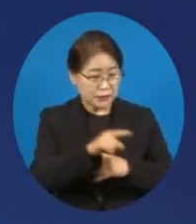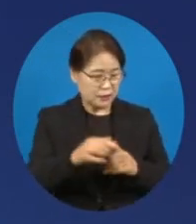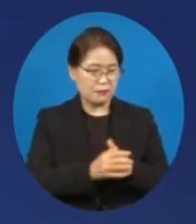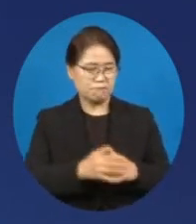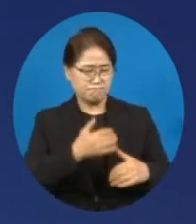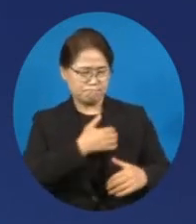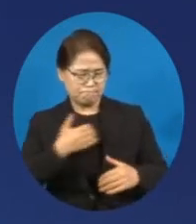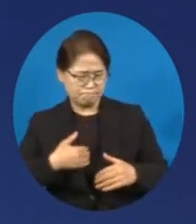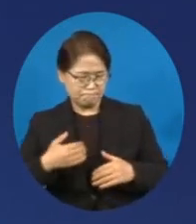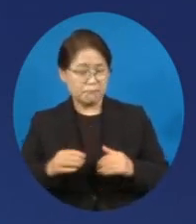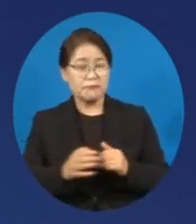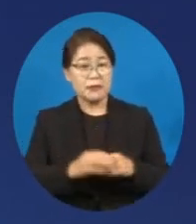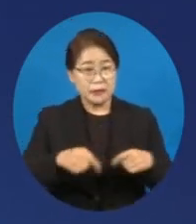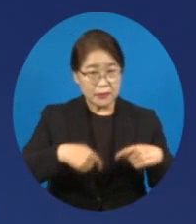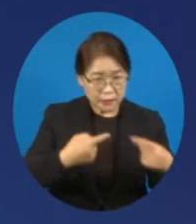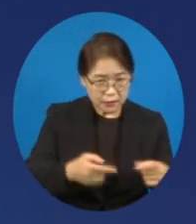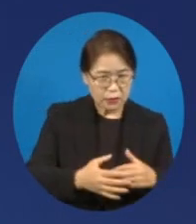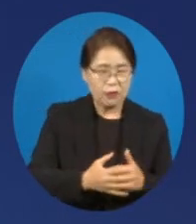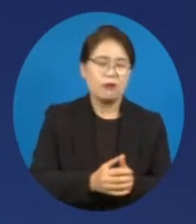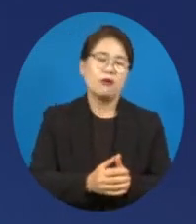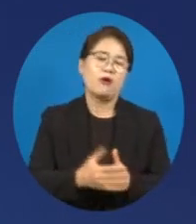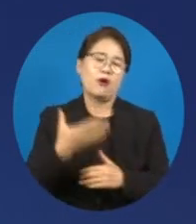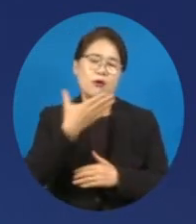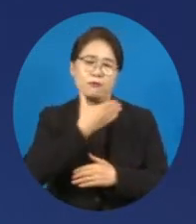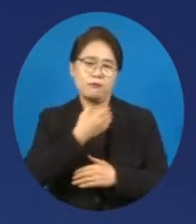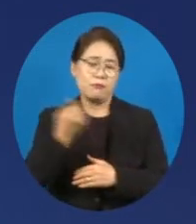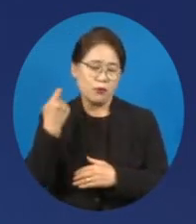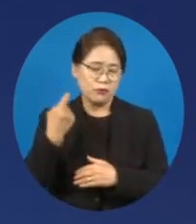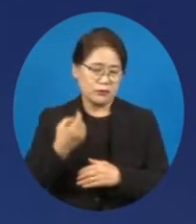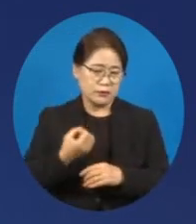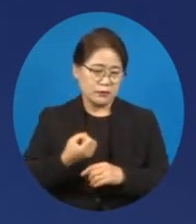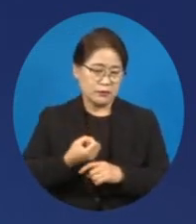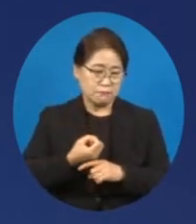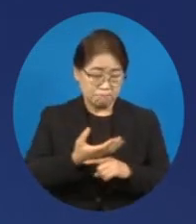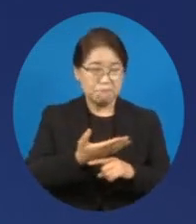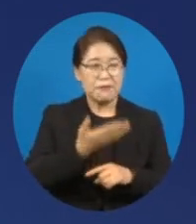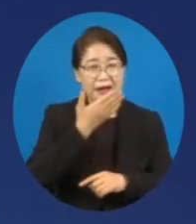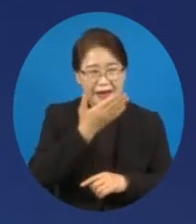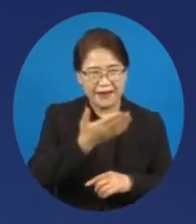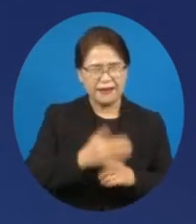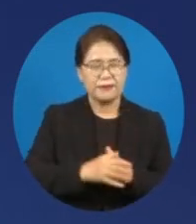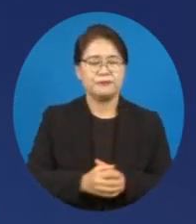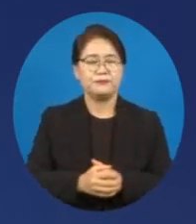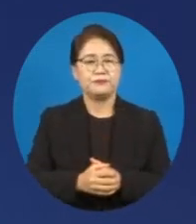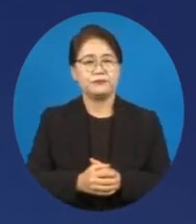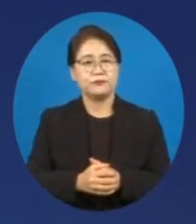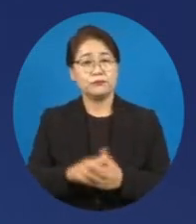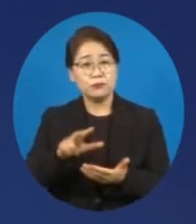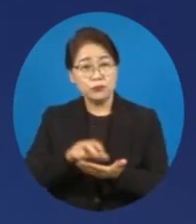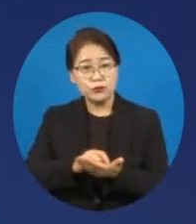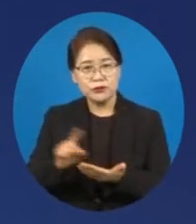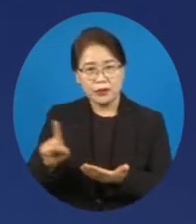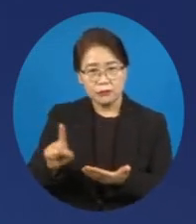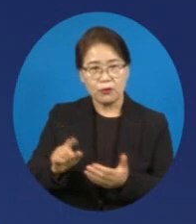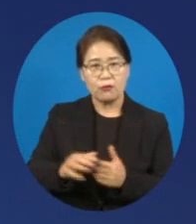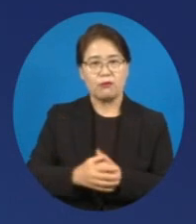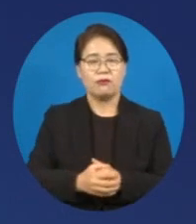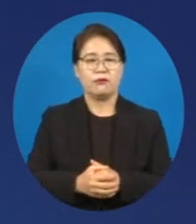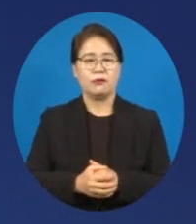나가서 우리가 여러분 평안해 복음을 전할 수 있지 않겠습니까 그런데 문제는